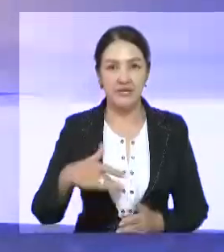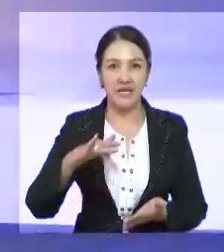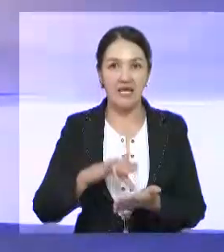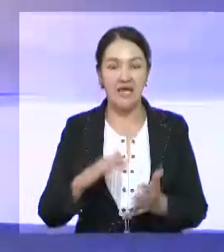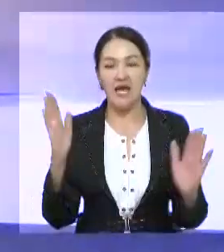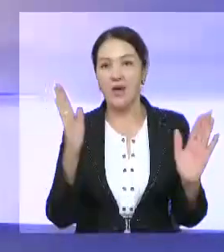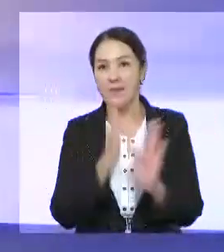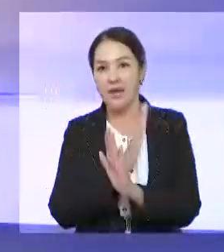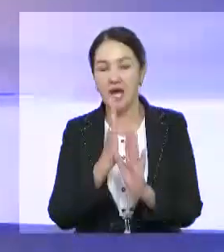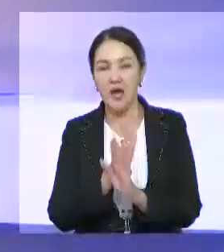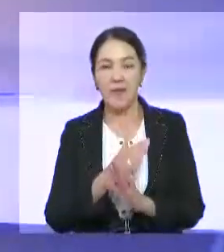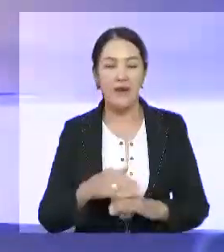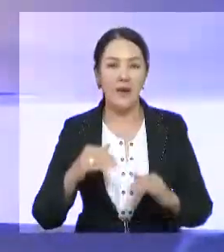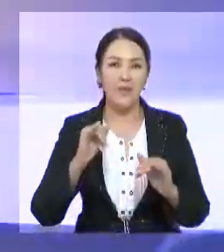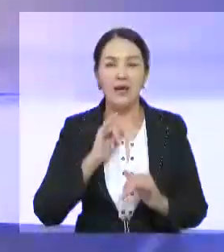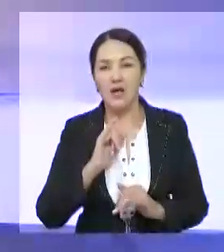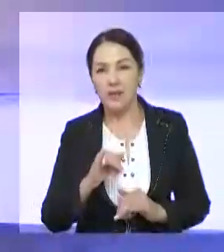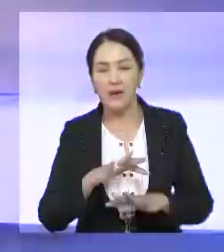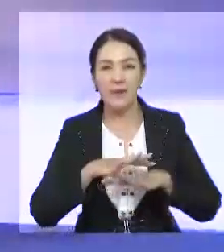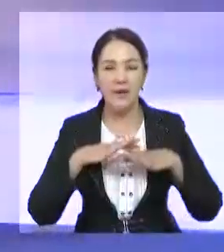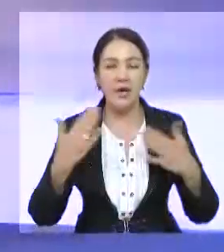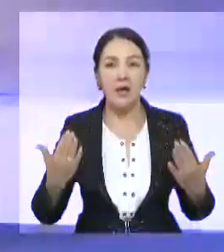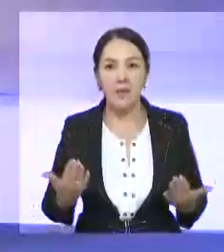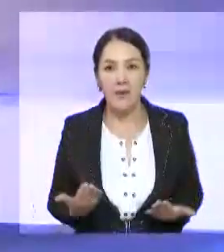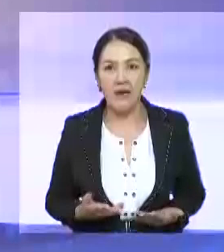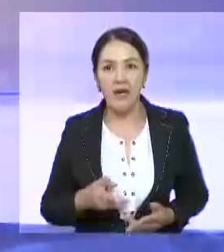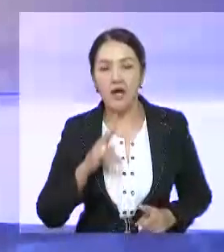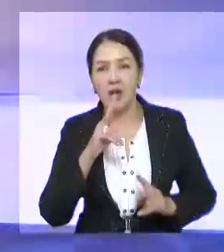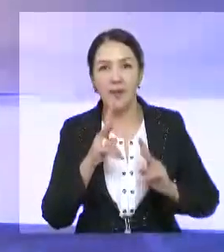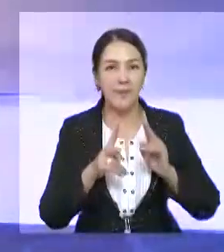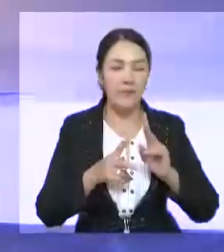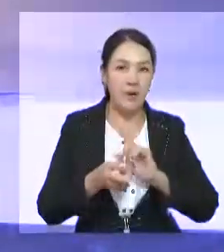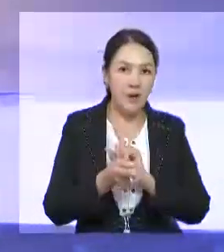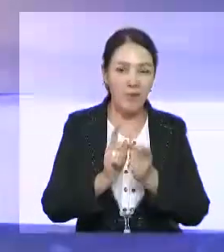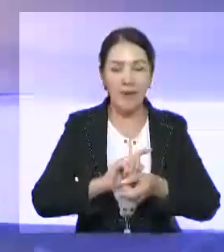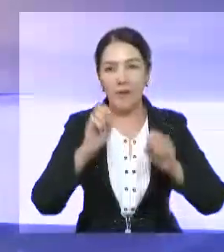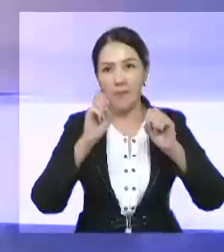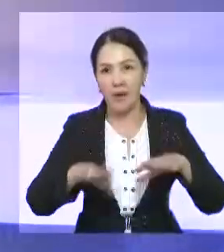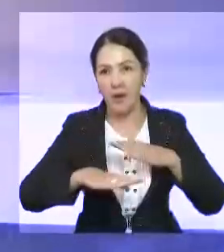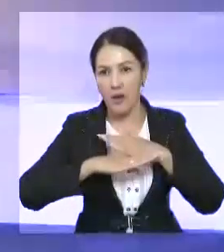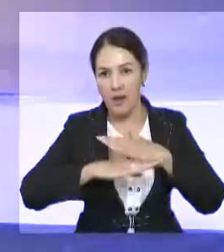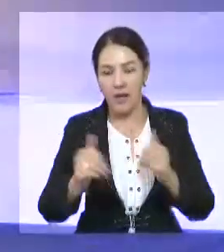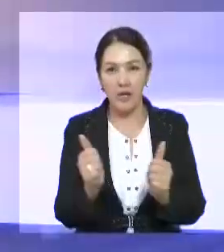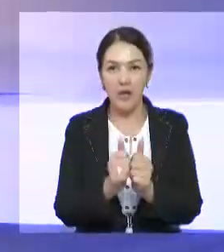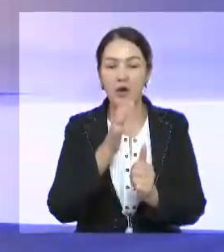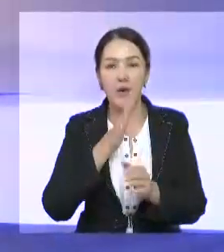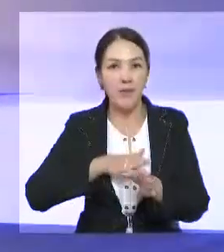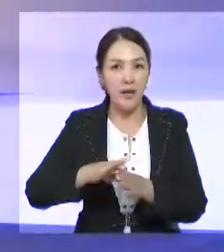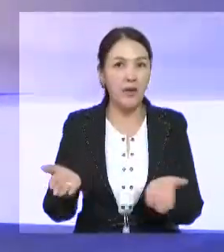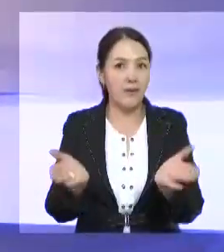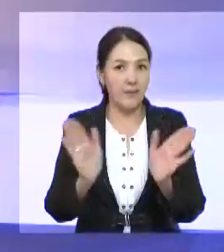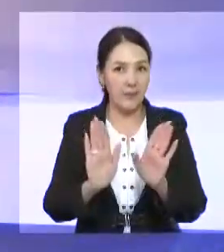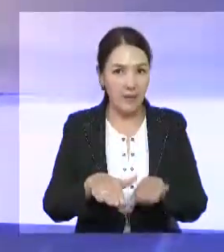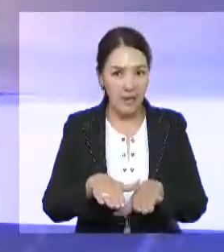Қаланың экологиялық ахуалын нашарлатып, біраздан бері тұрғындардың арыз шағымына айналған қоқыс полигоны жақын уақыттары толықтай